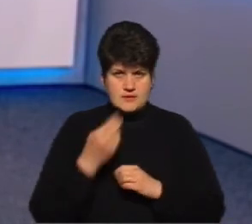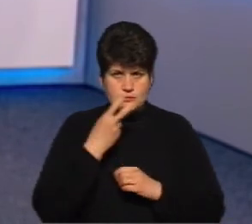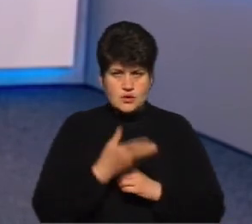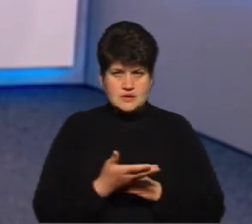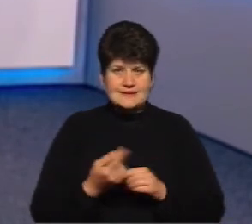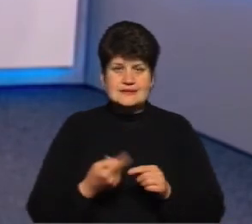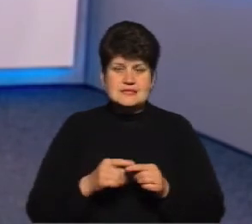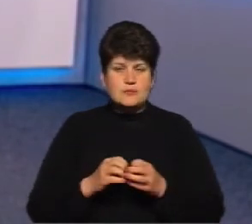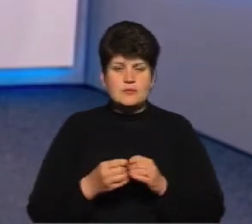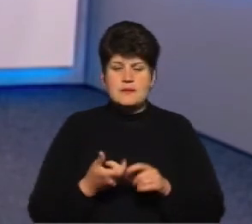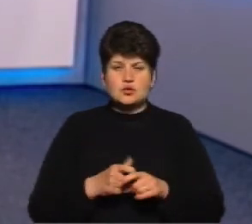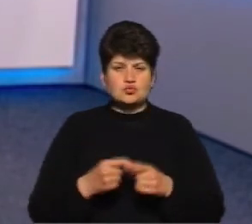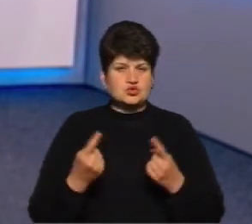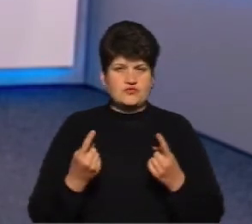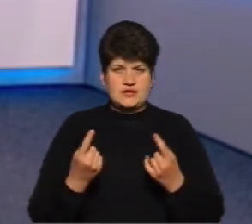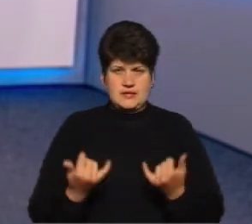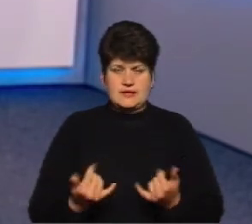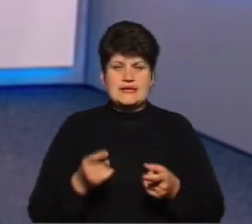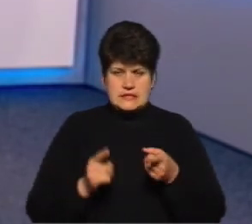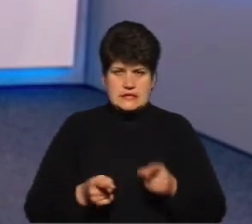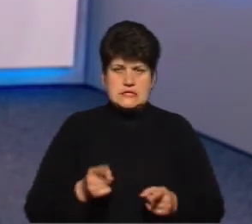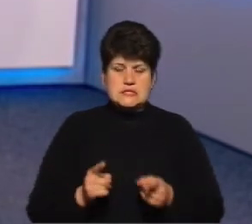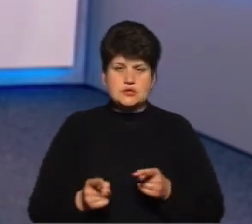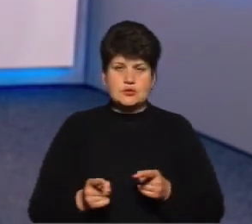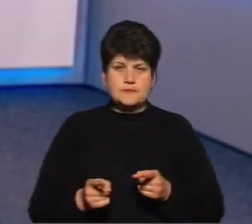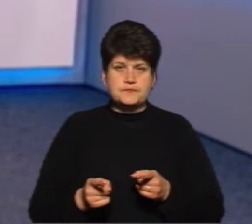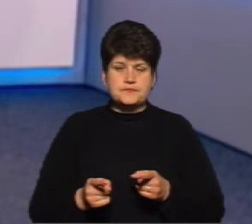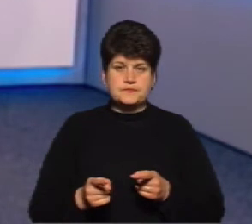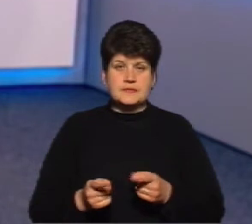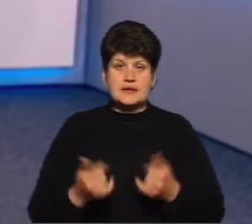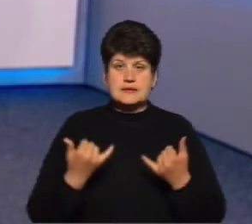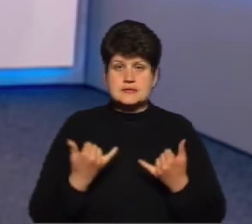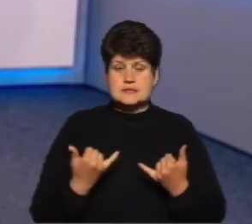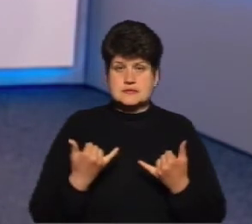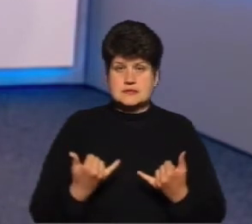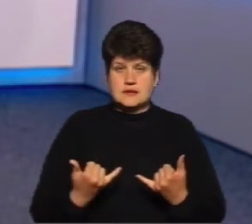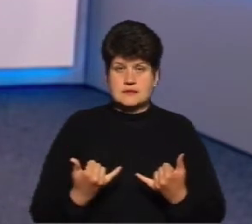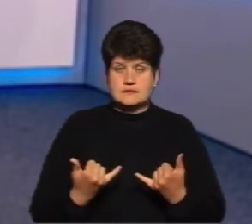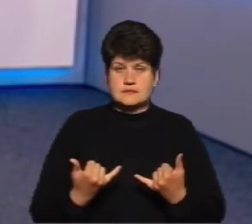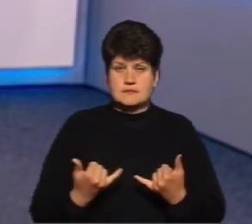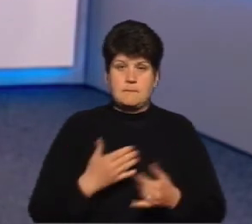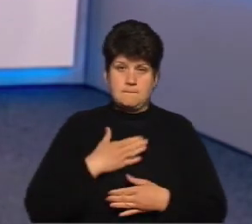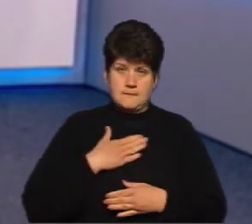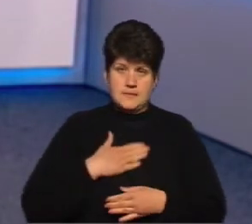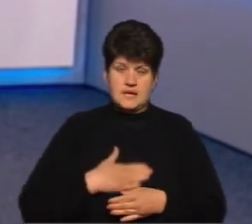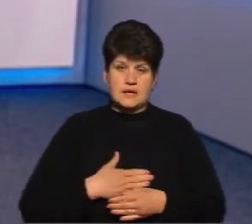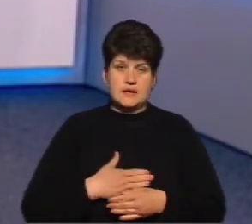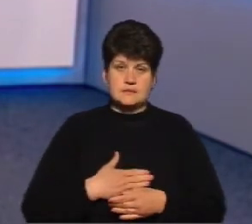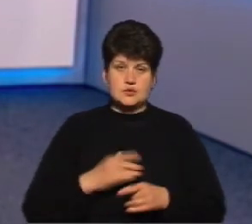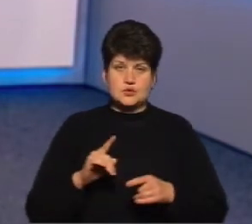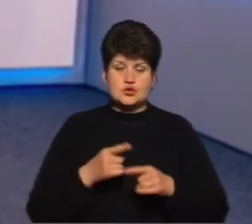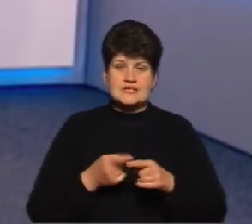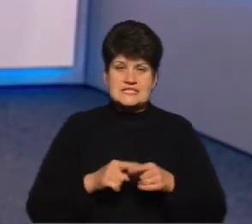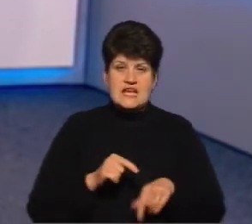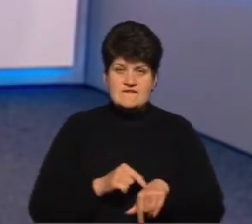дуже велика, дійсно. І зараз приємно, що це відчуває зараз